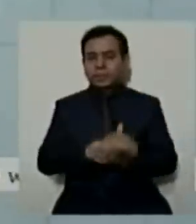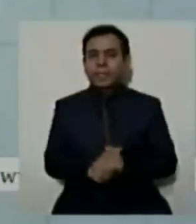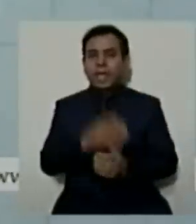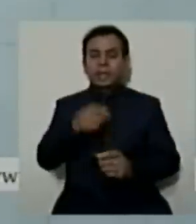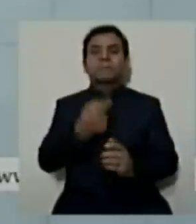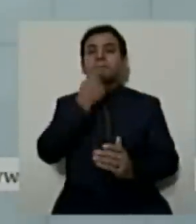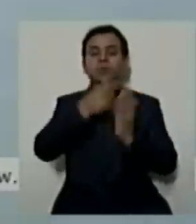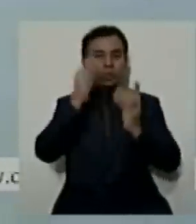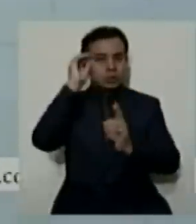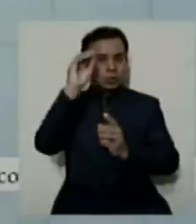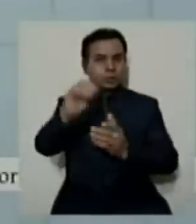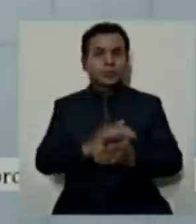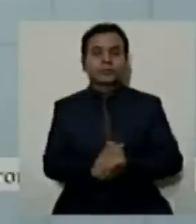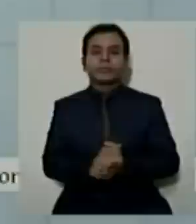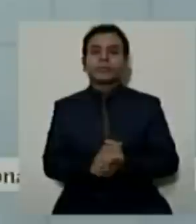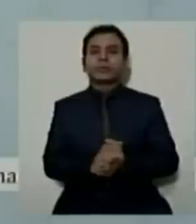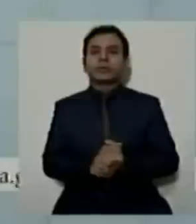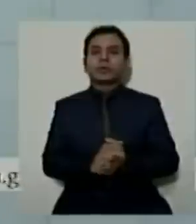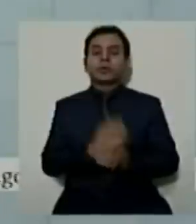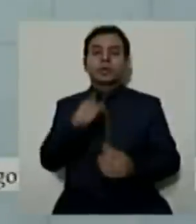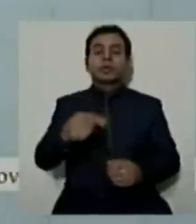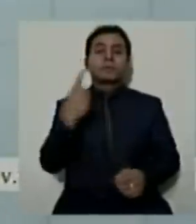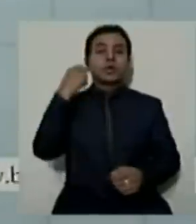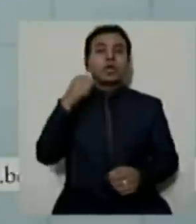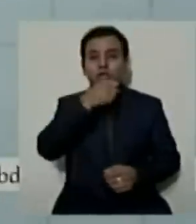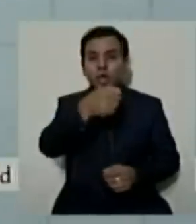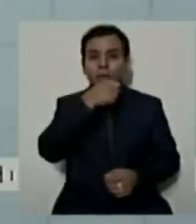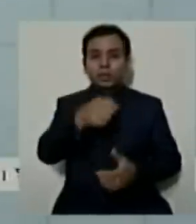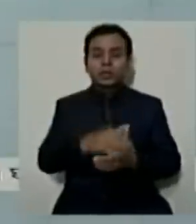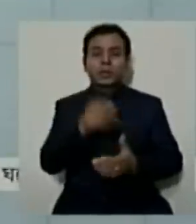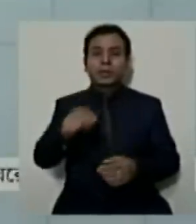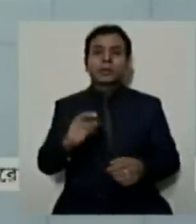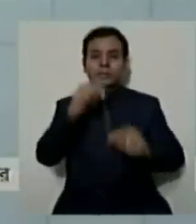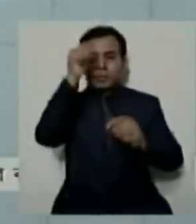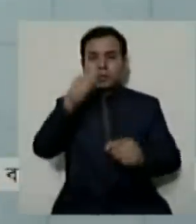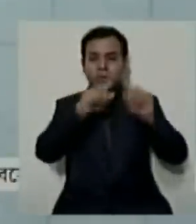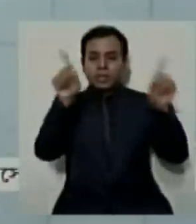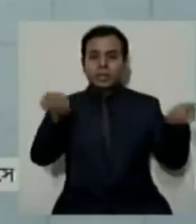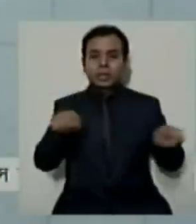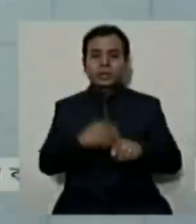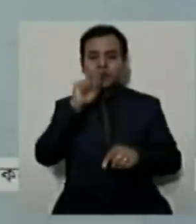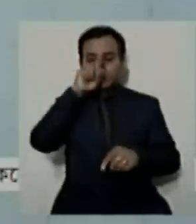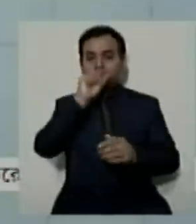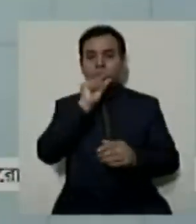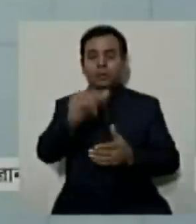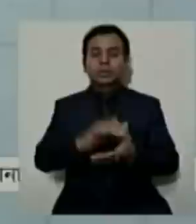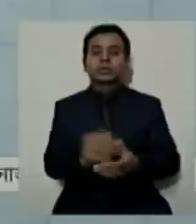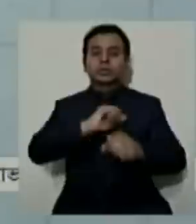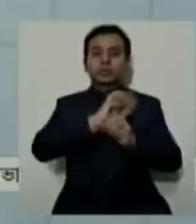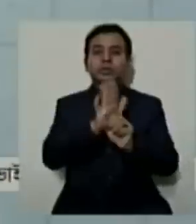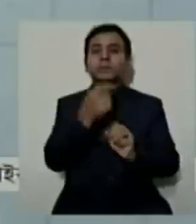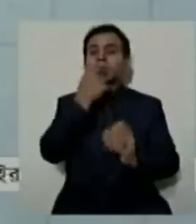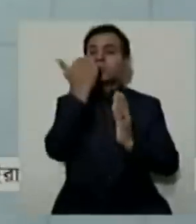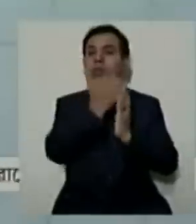আজকে গণমাধ্যমে অক্সিজেন সিলিন্ডার বিষয়ে প্রতিবেদন প্রকাশিত হয়েছে। এই বিষয়ে বলতে চাই যে